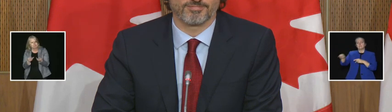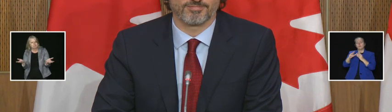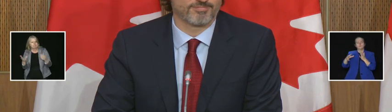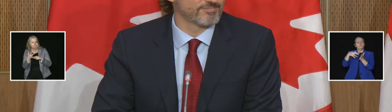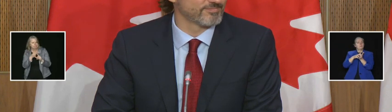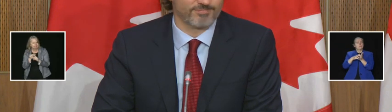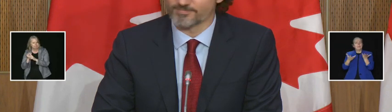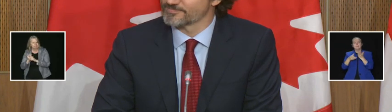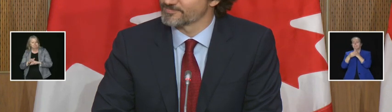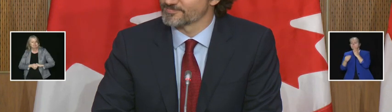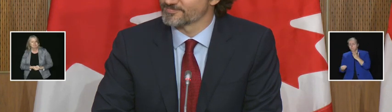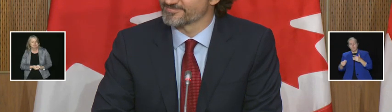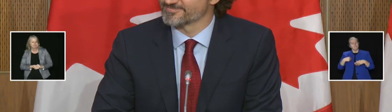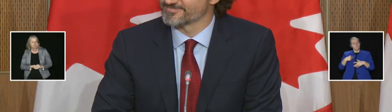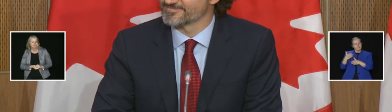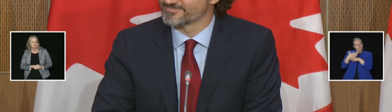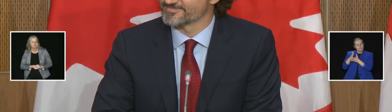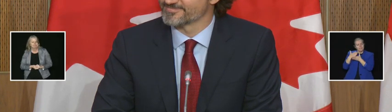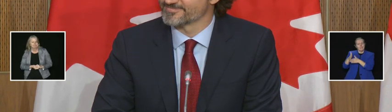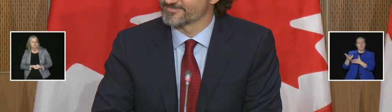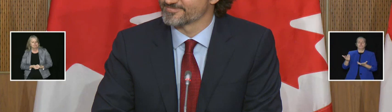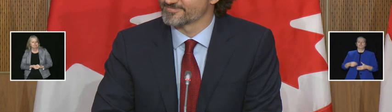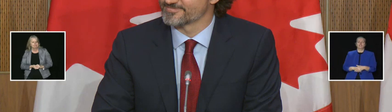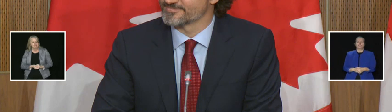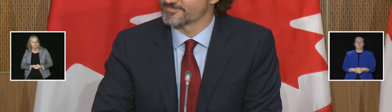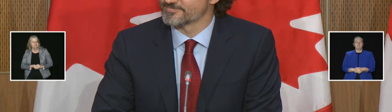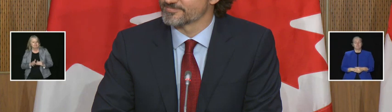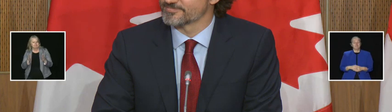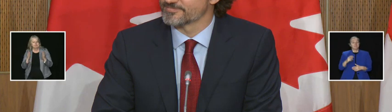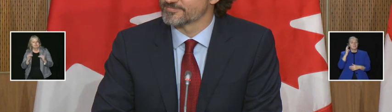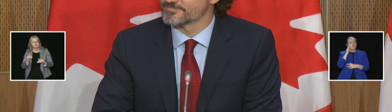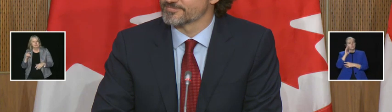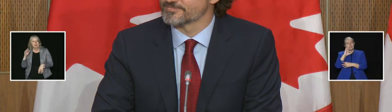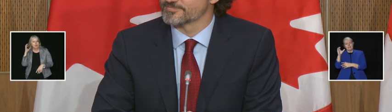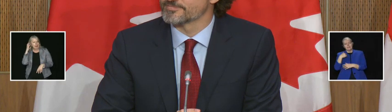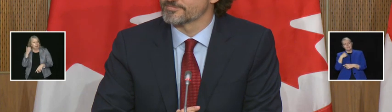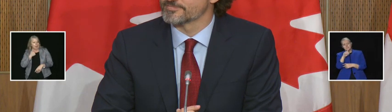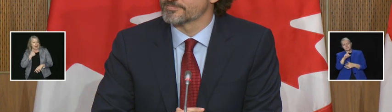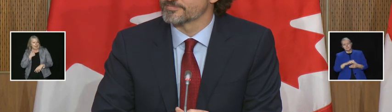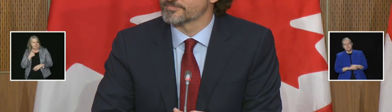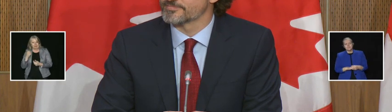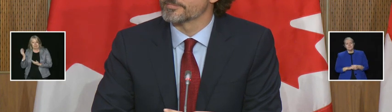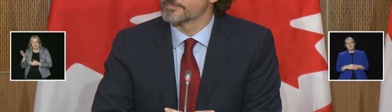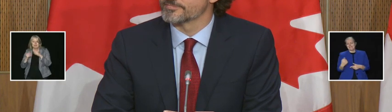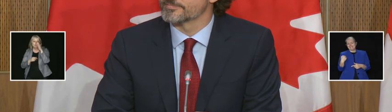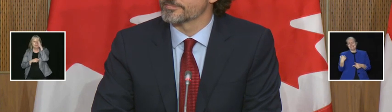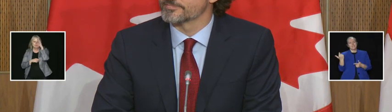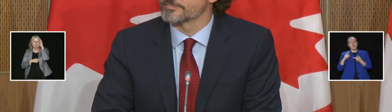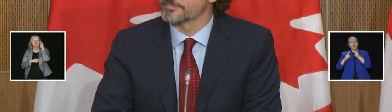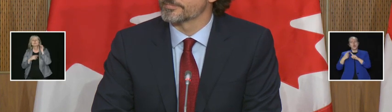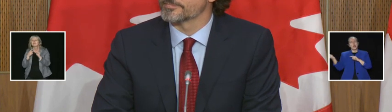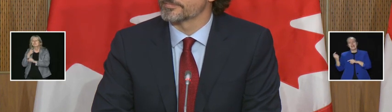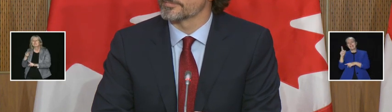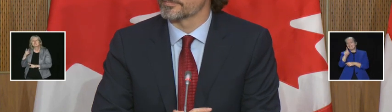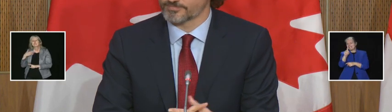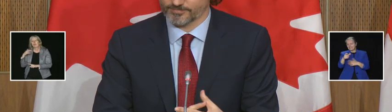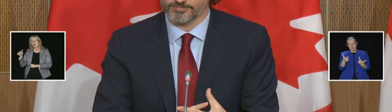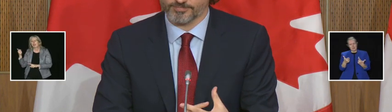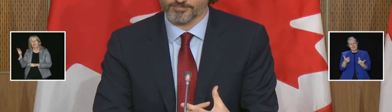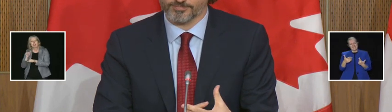jours laurence fontaine radio canada juste pour revenir sur la question de mon collègue c'est pas un peu contradictoire